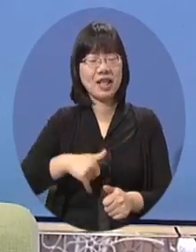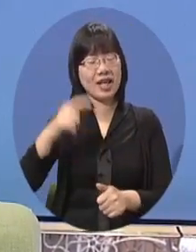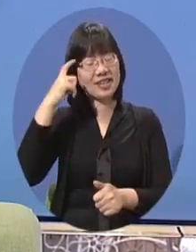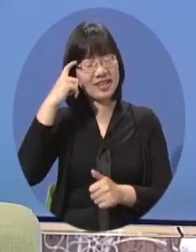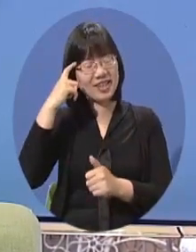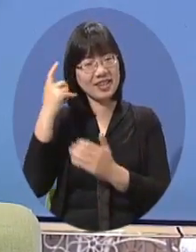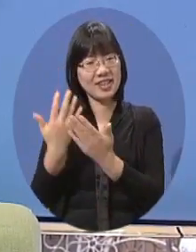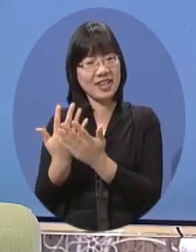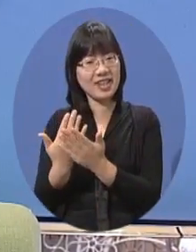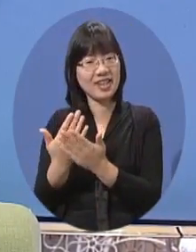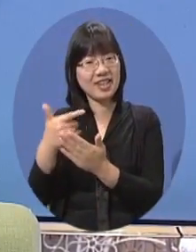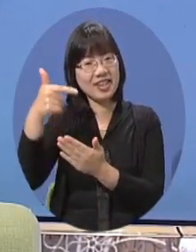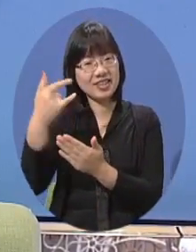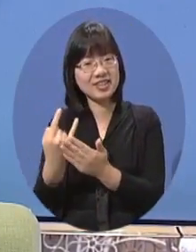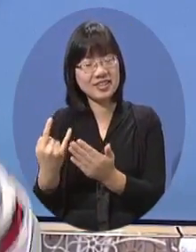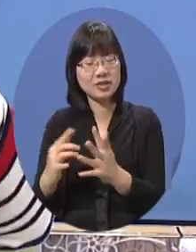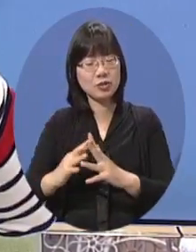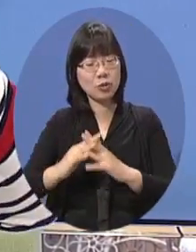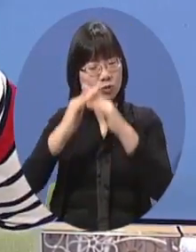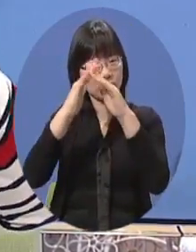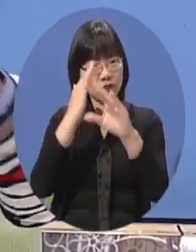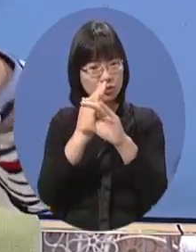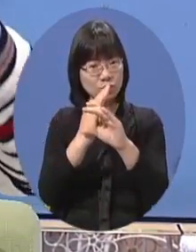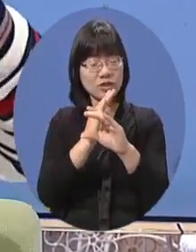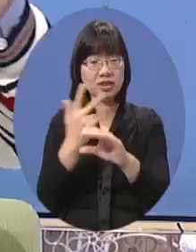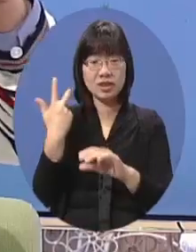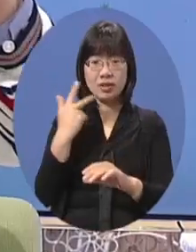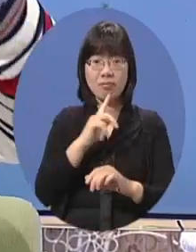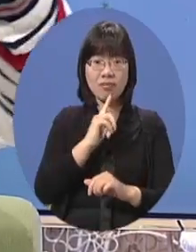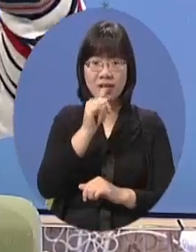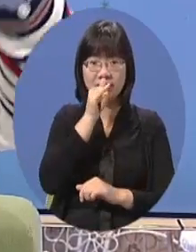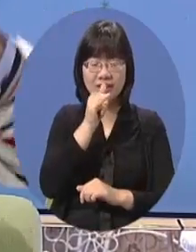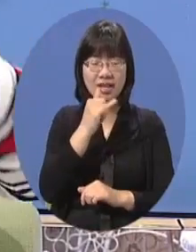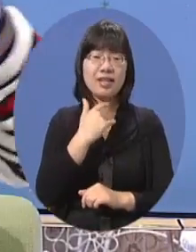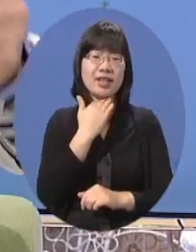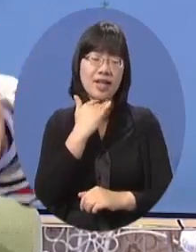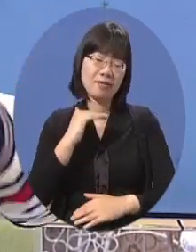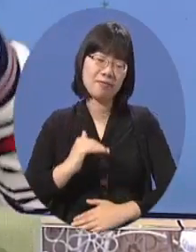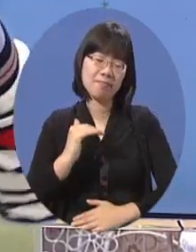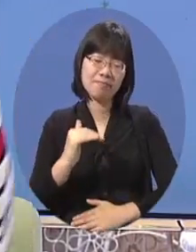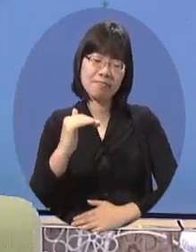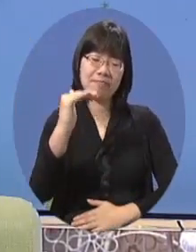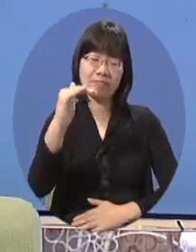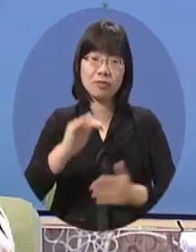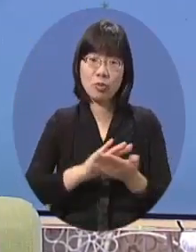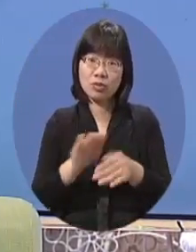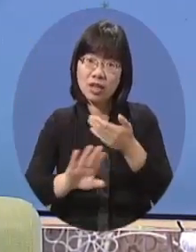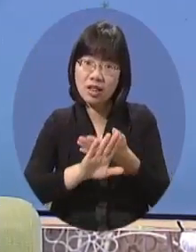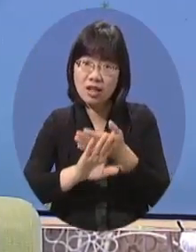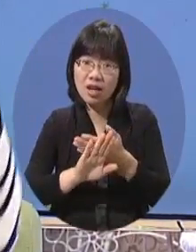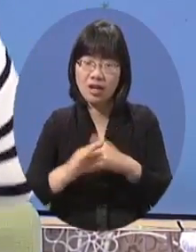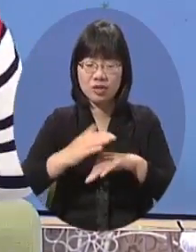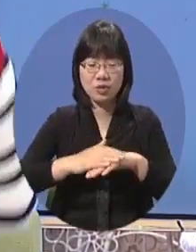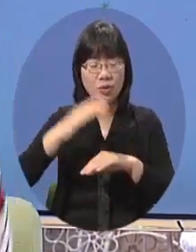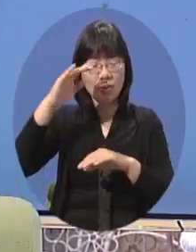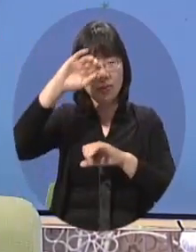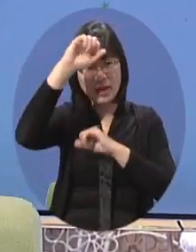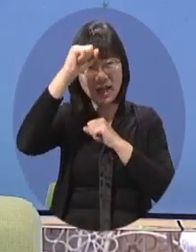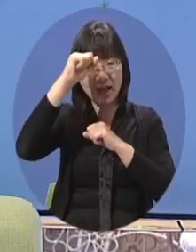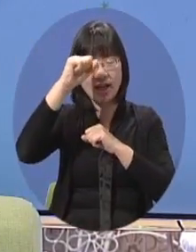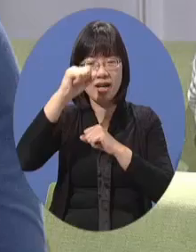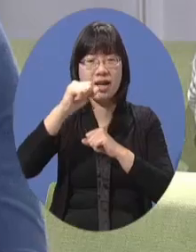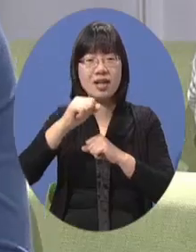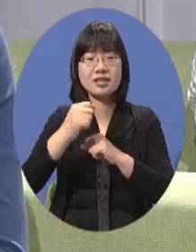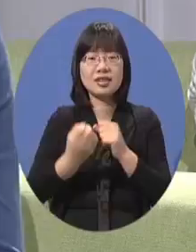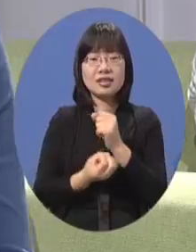공사중. 지난주에 좀 말씀해 주셨는데 어떻습니까? 이 연령별대로 이렇게 놀이가 좀 다르면서도 손발에 자극을 주면서 이렇게 발달하는 것 같아요.